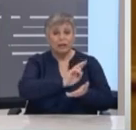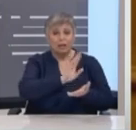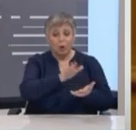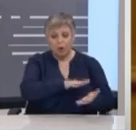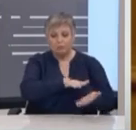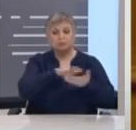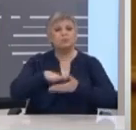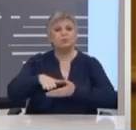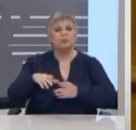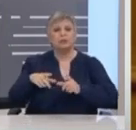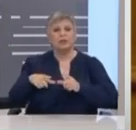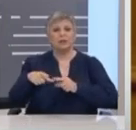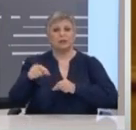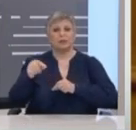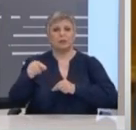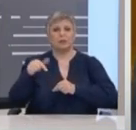Κυπριακό λαό.